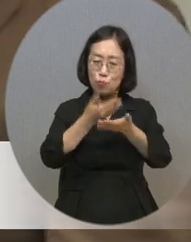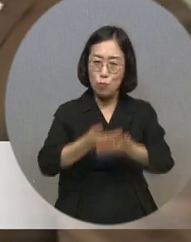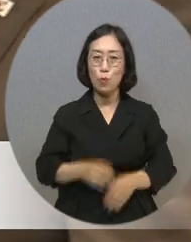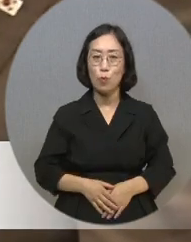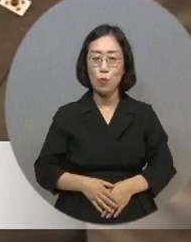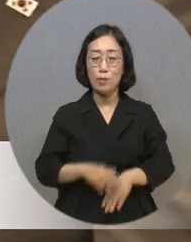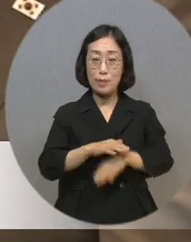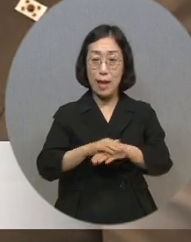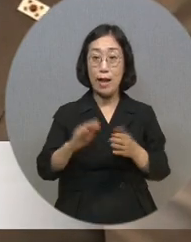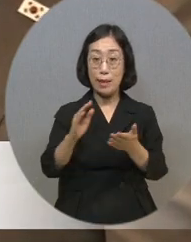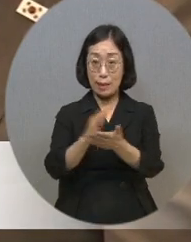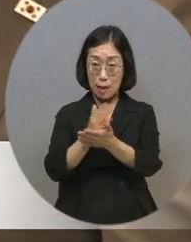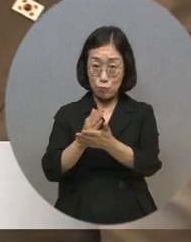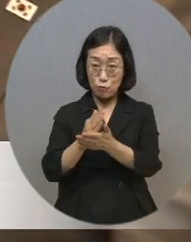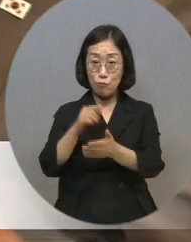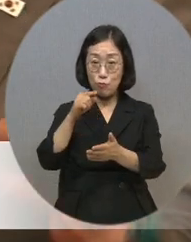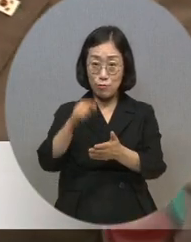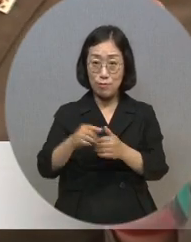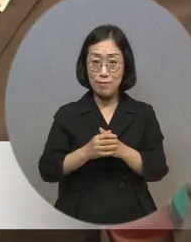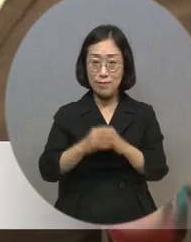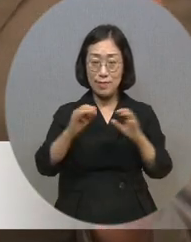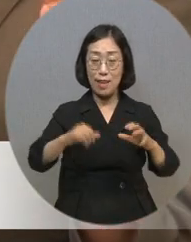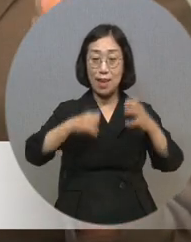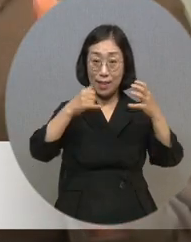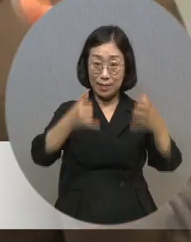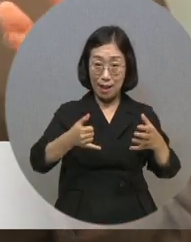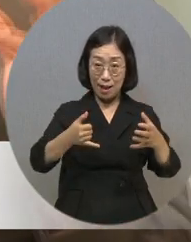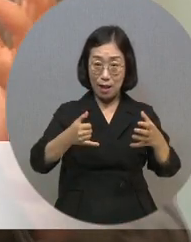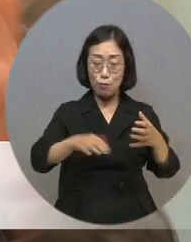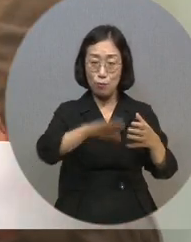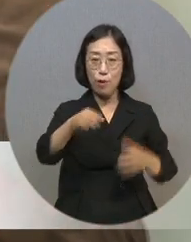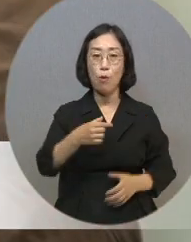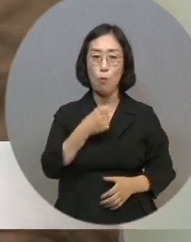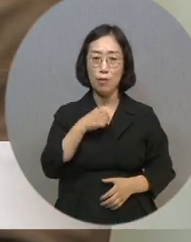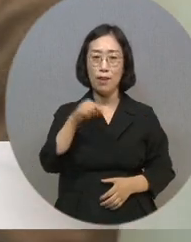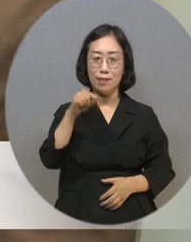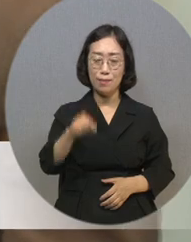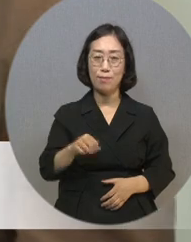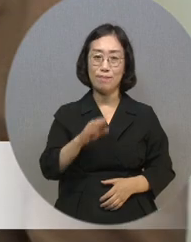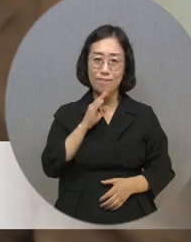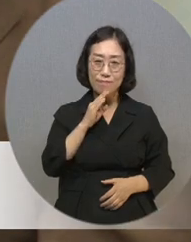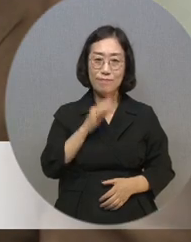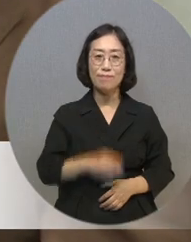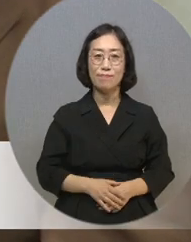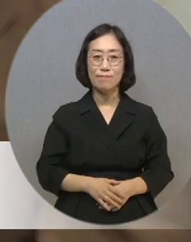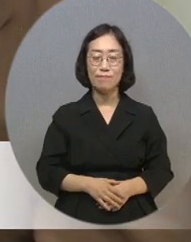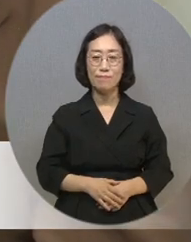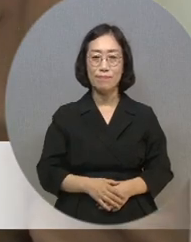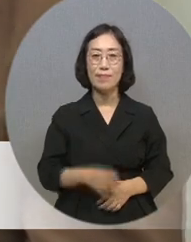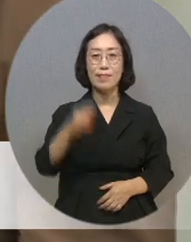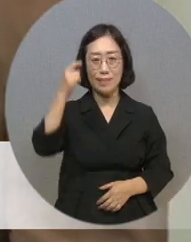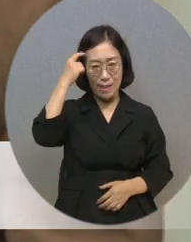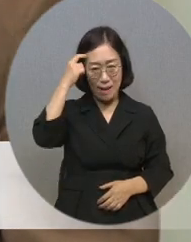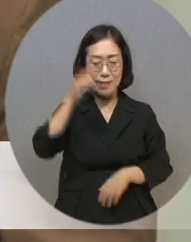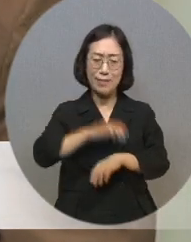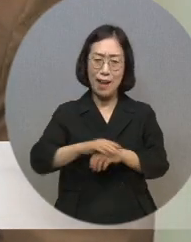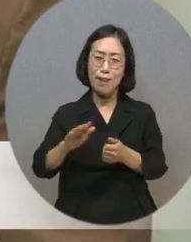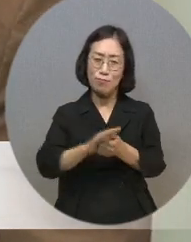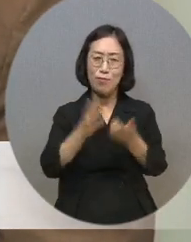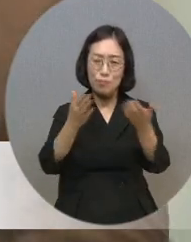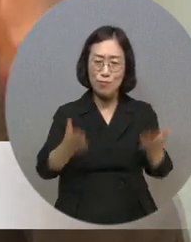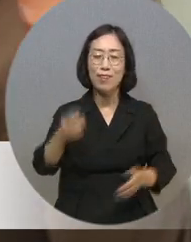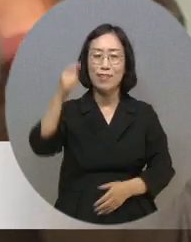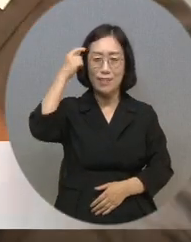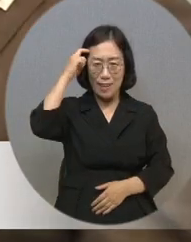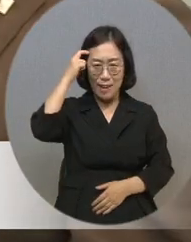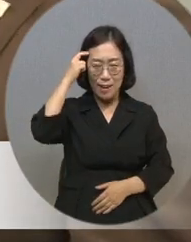나누는 그런 세상이 우리가 원하는 세상이 될 건데 이거 처음부터 잘 해야 되겠다는 생각을 가지고